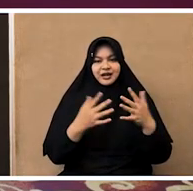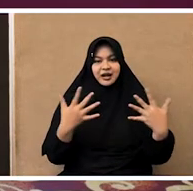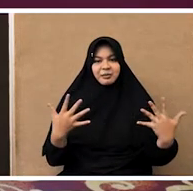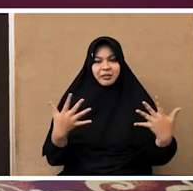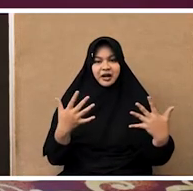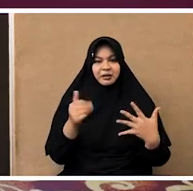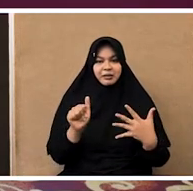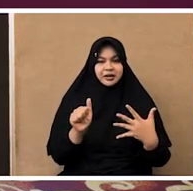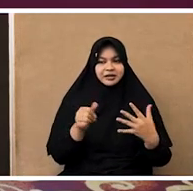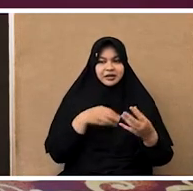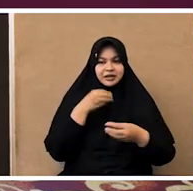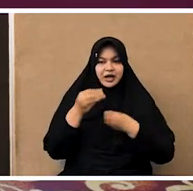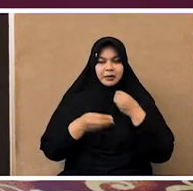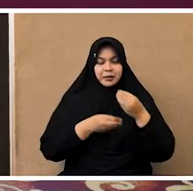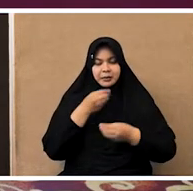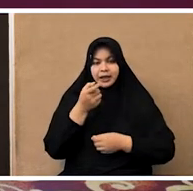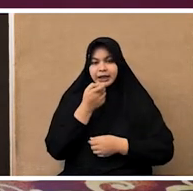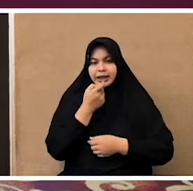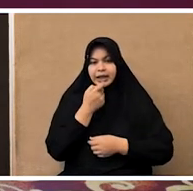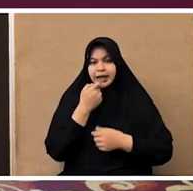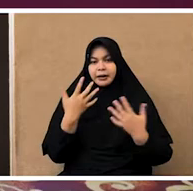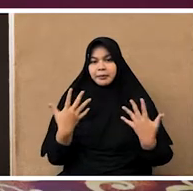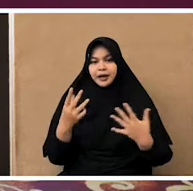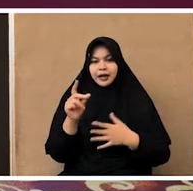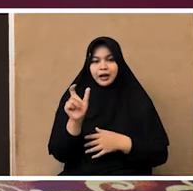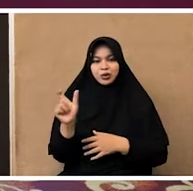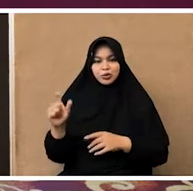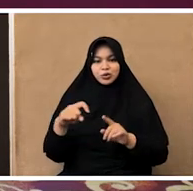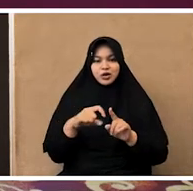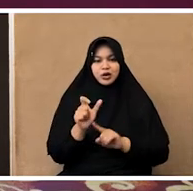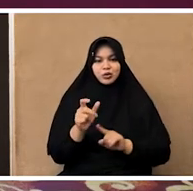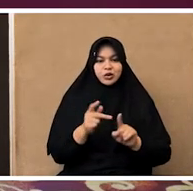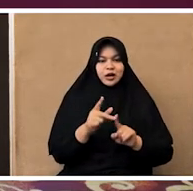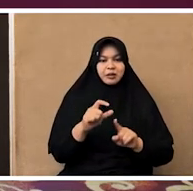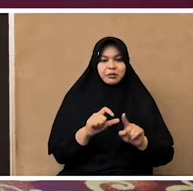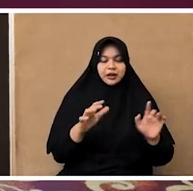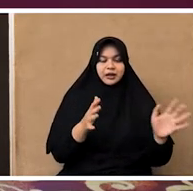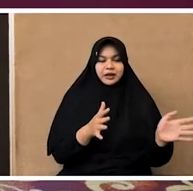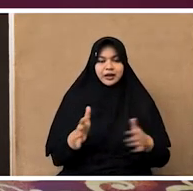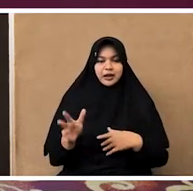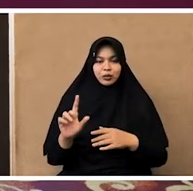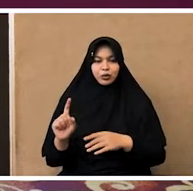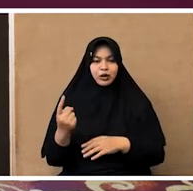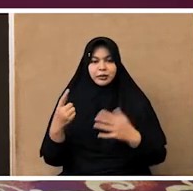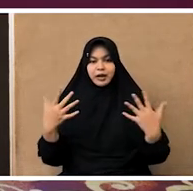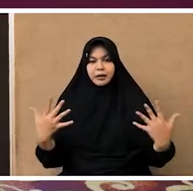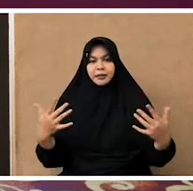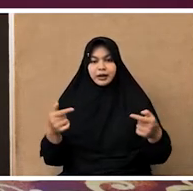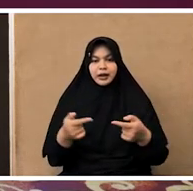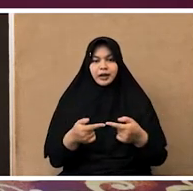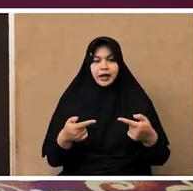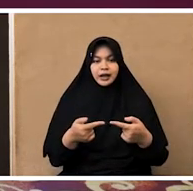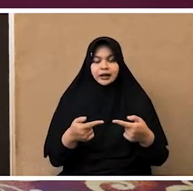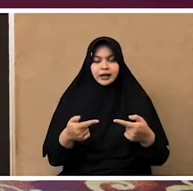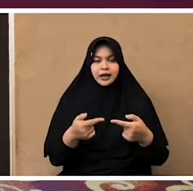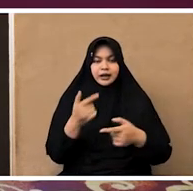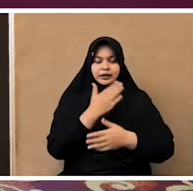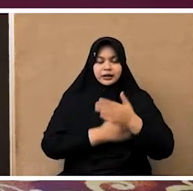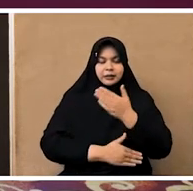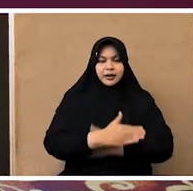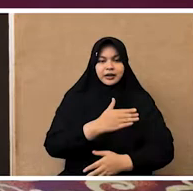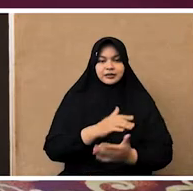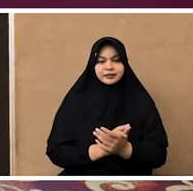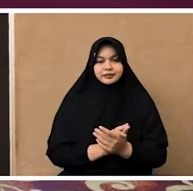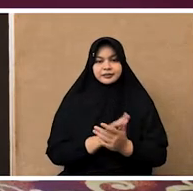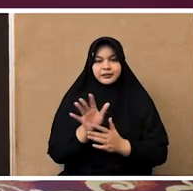yang bisa disampaikan Mas terkait dengan RUU KUHP ini dan utamanya adalah terkait dengan disabilitas